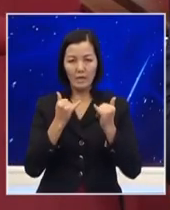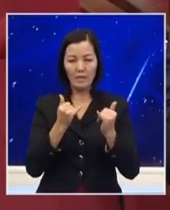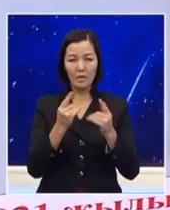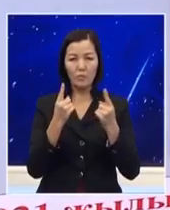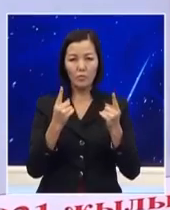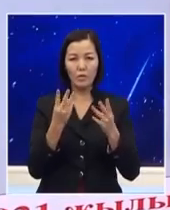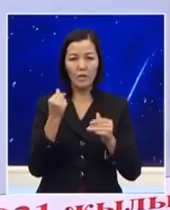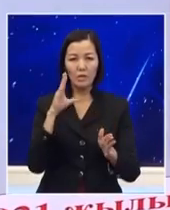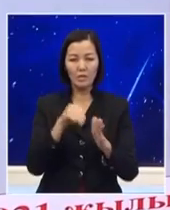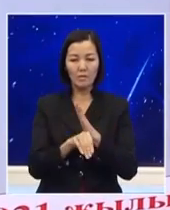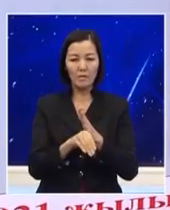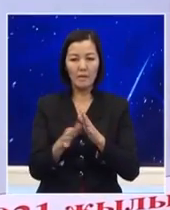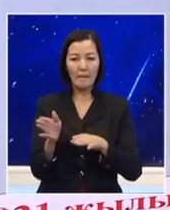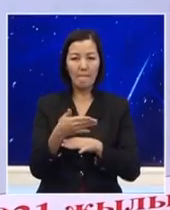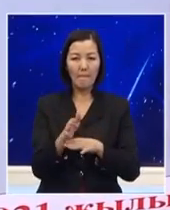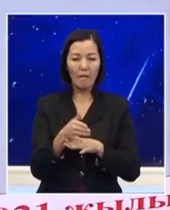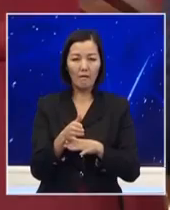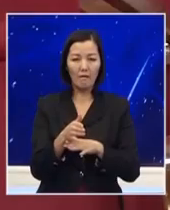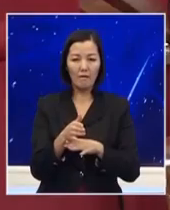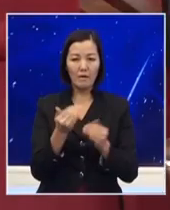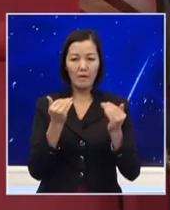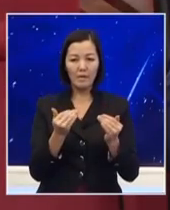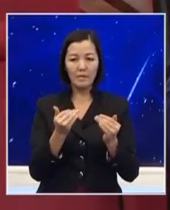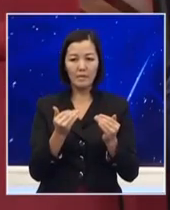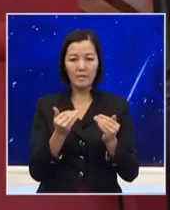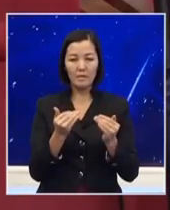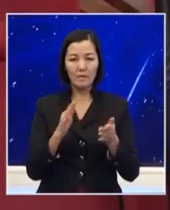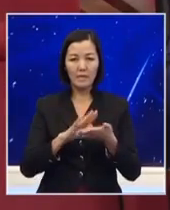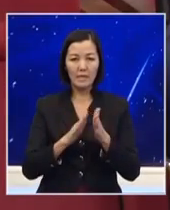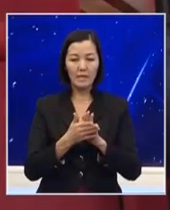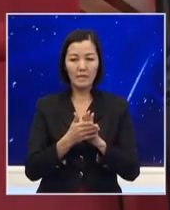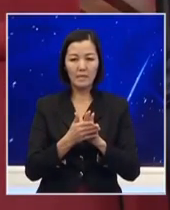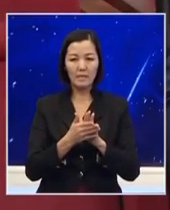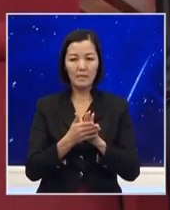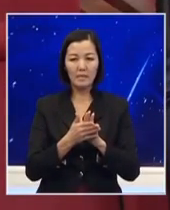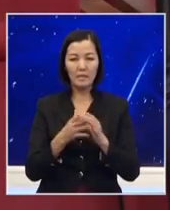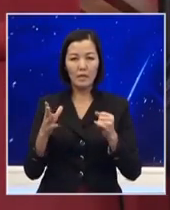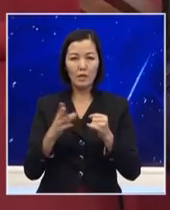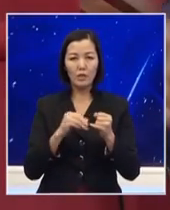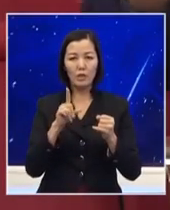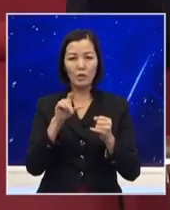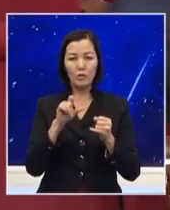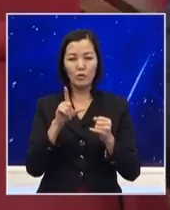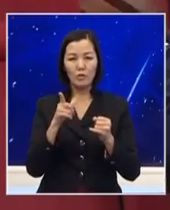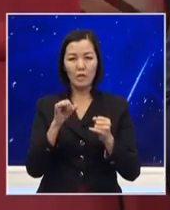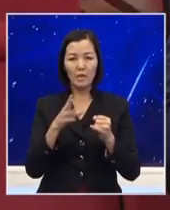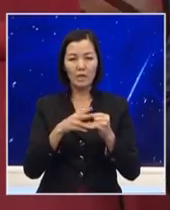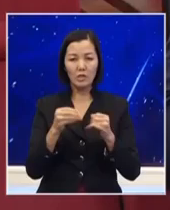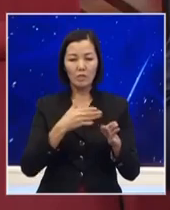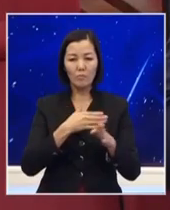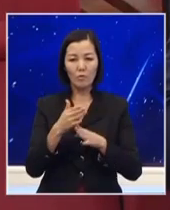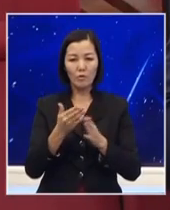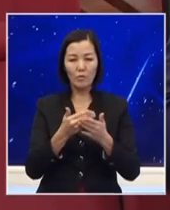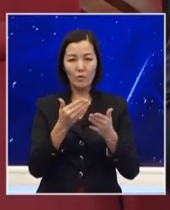үлкен инвестиция. Балық өсіру. Біз қазір серпіншіпен келістік. Бұл жер 100 гектар жер бөліп бердік. Анода да өзіңізбен